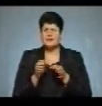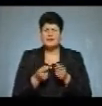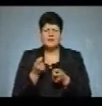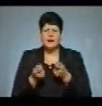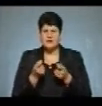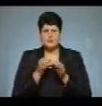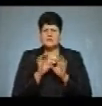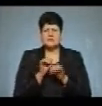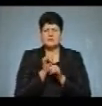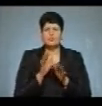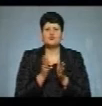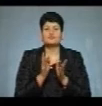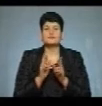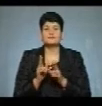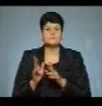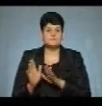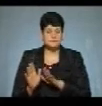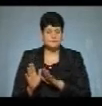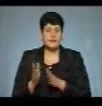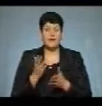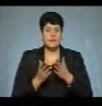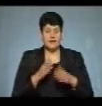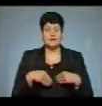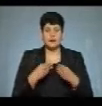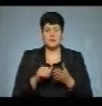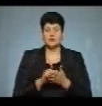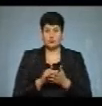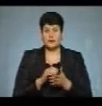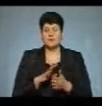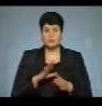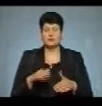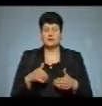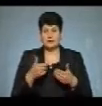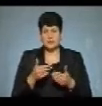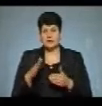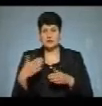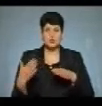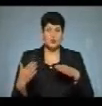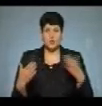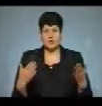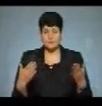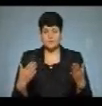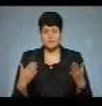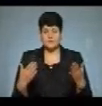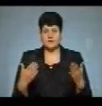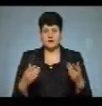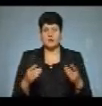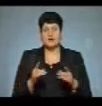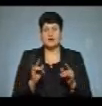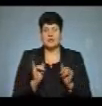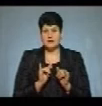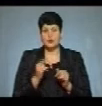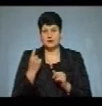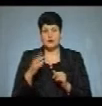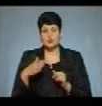якій стадії, але надані документи були надані сторонам, те, що ми встановили, і одна